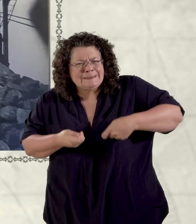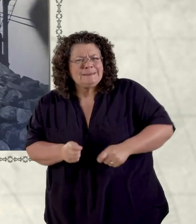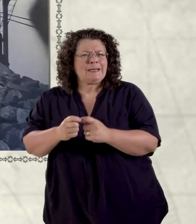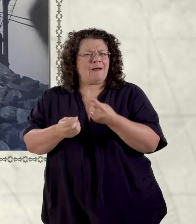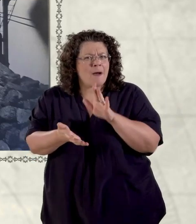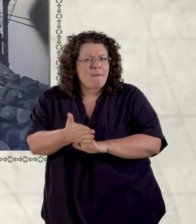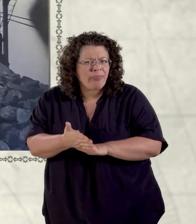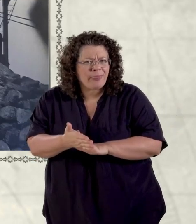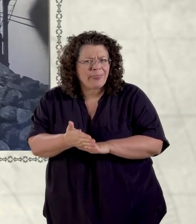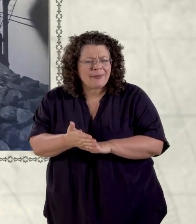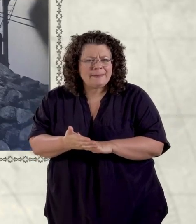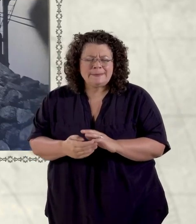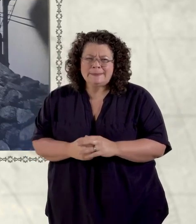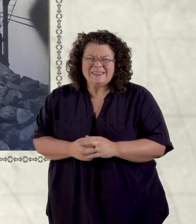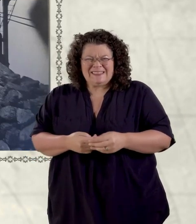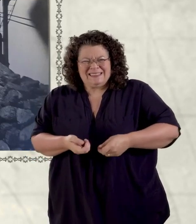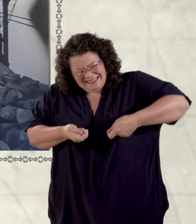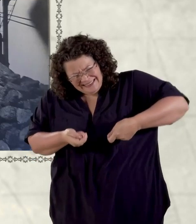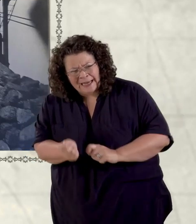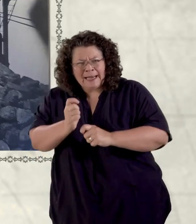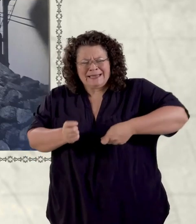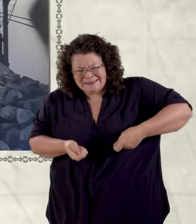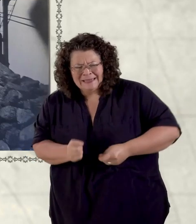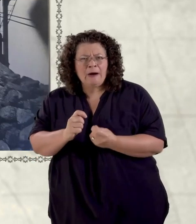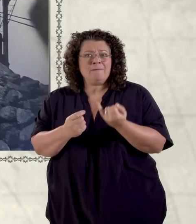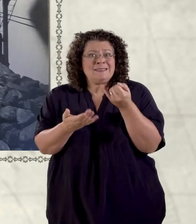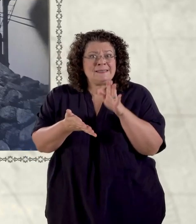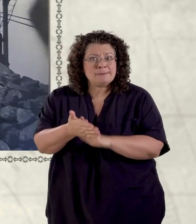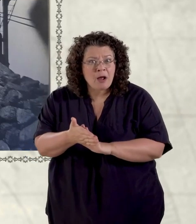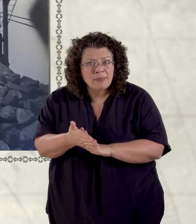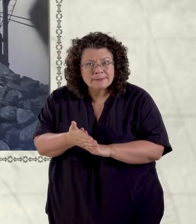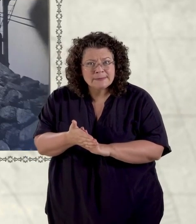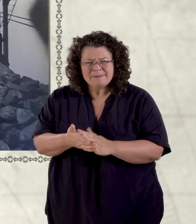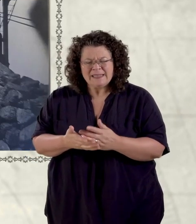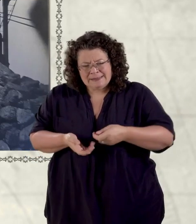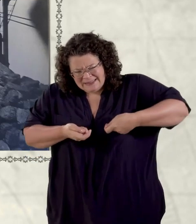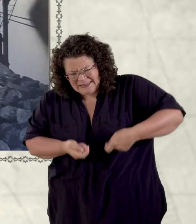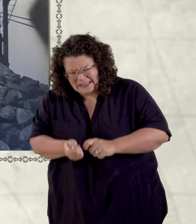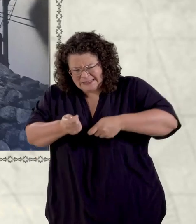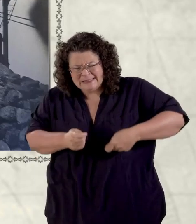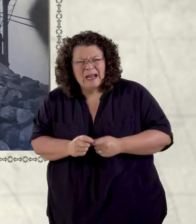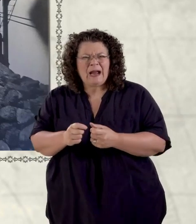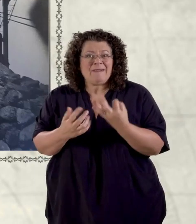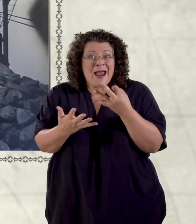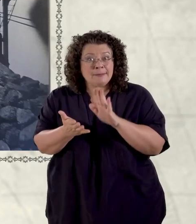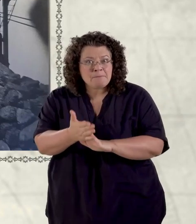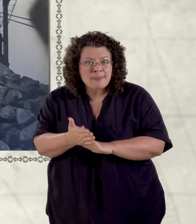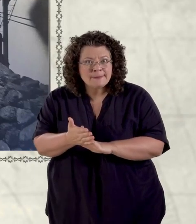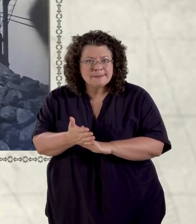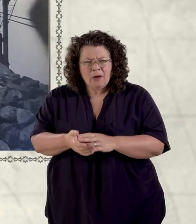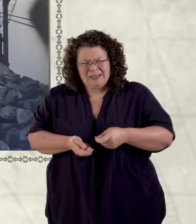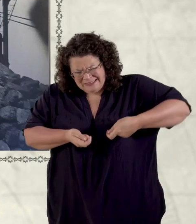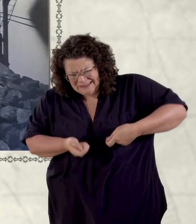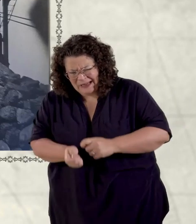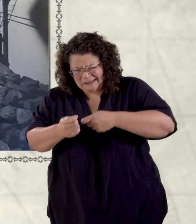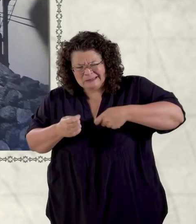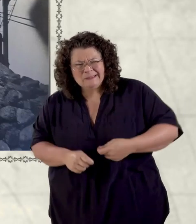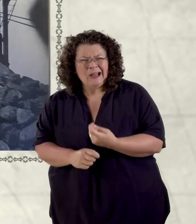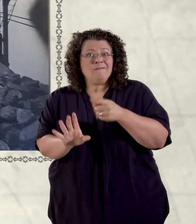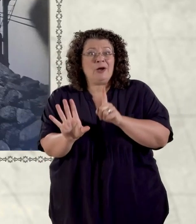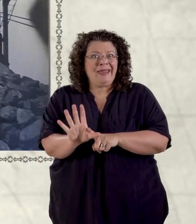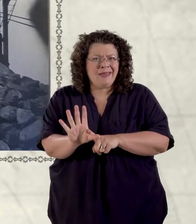Am fus. Cloddio. Am flwyddyn. Cloddio, cloddio, cloddio. Am flwyddyn a hanner.